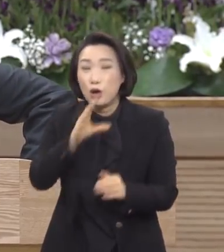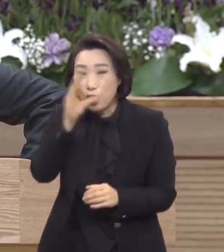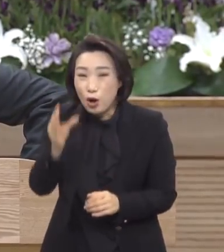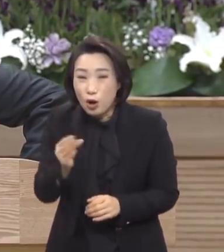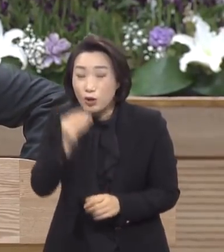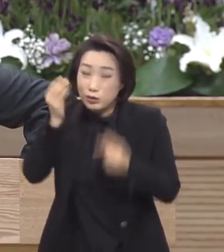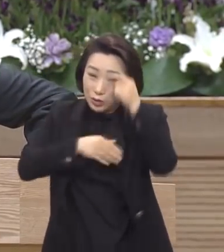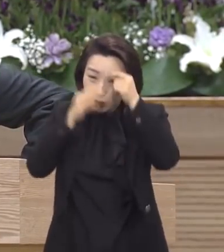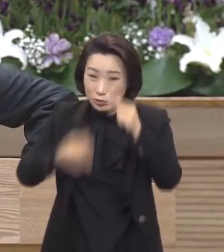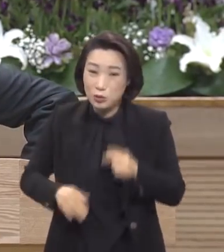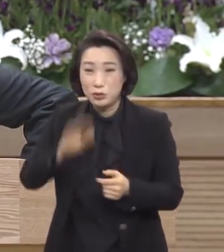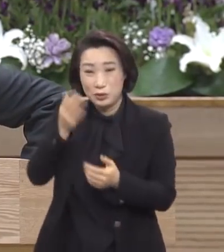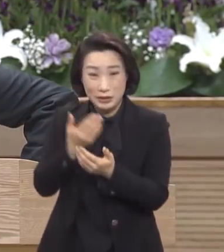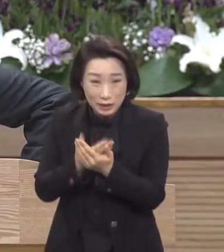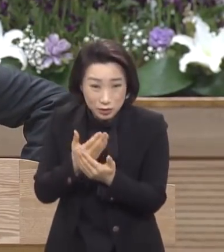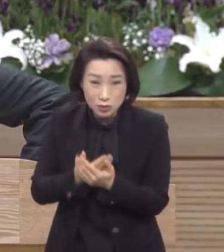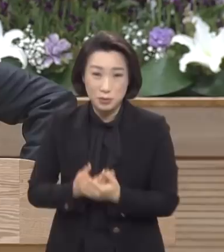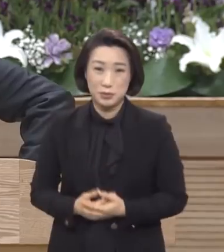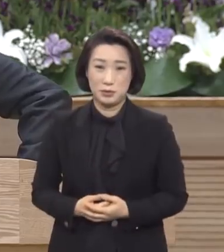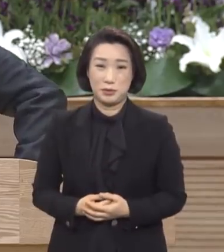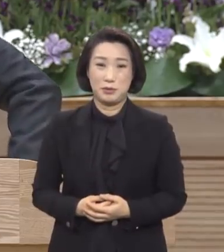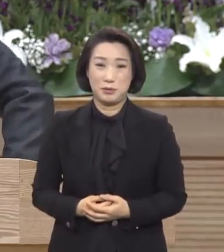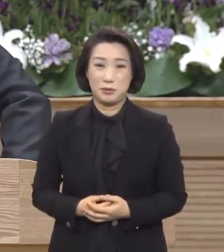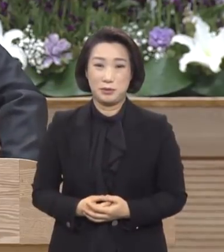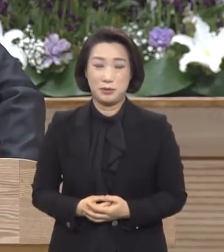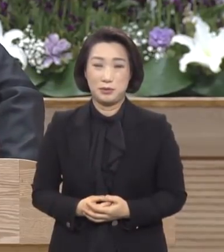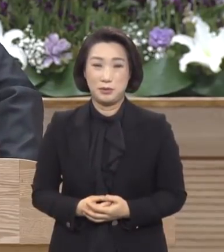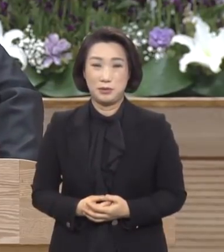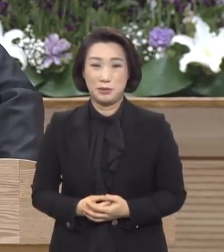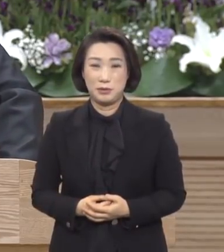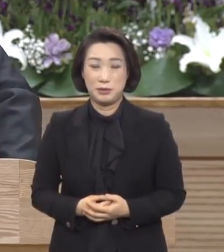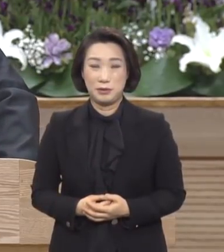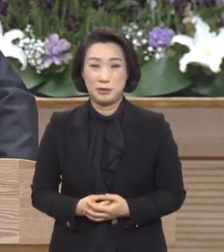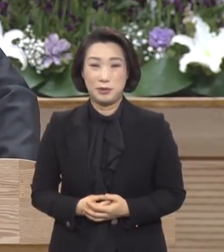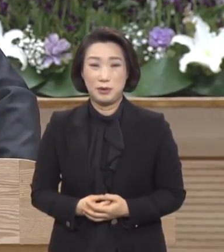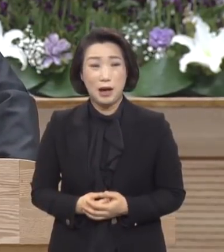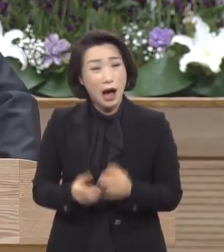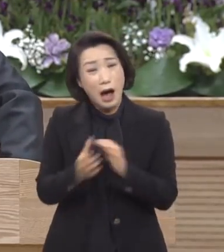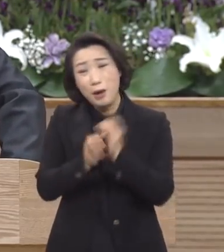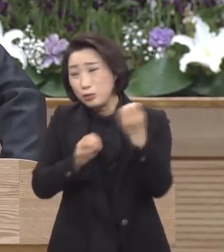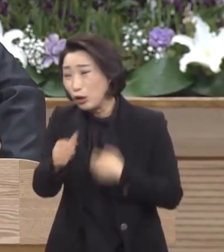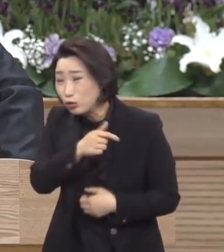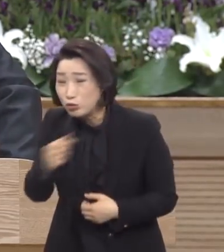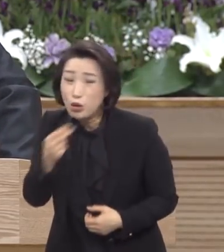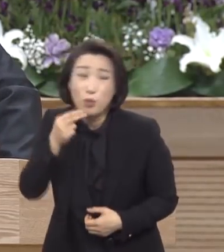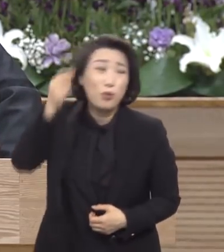거룩한 성도가 되게 하옵소서. 왜 아멘이 주고?